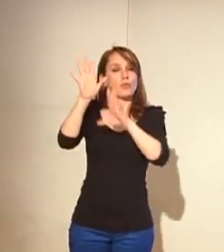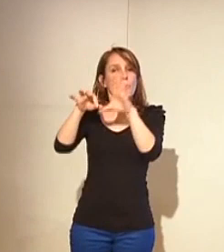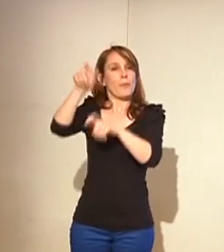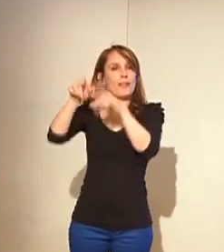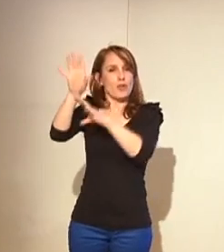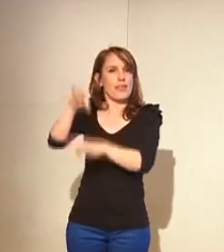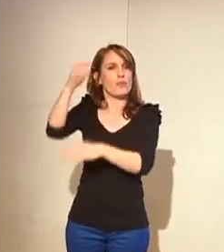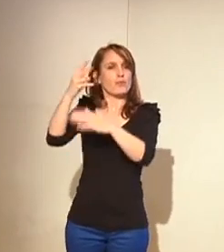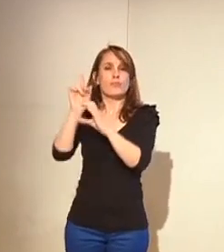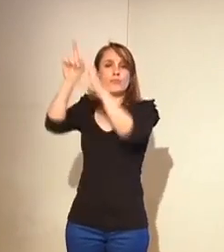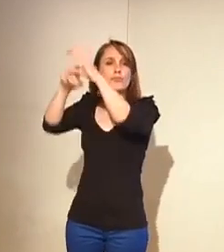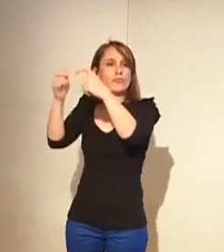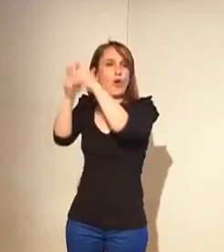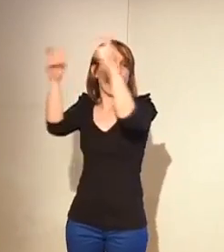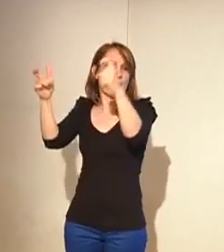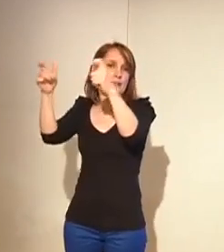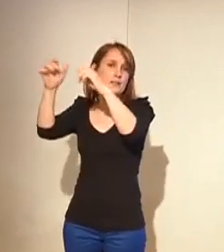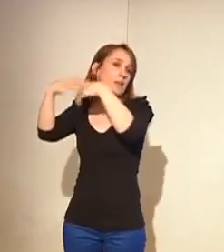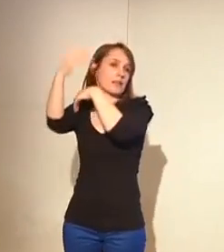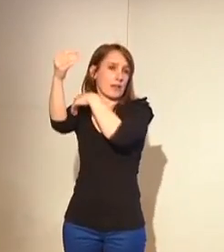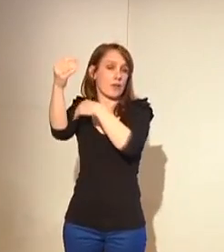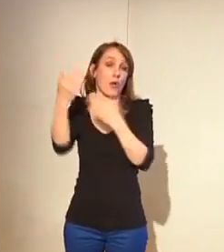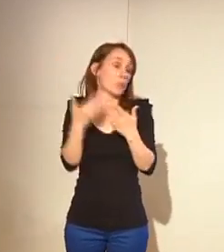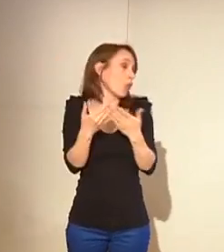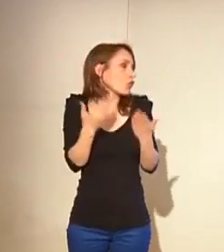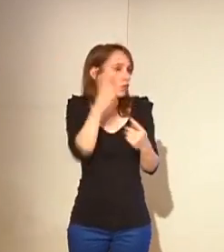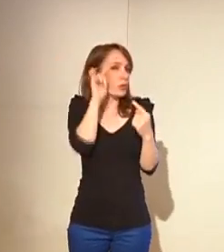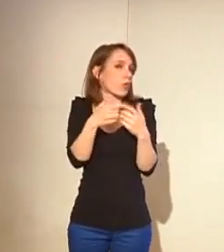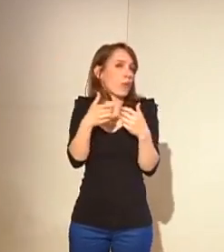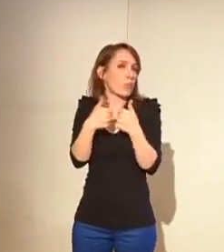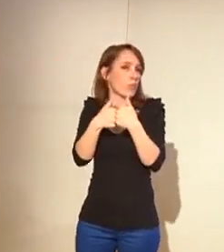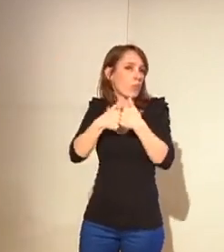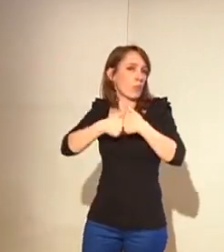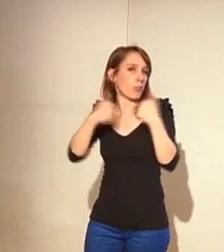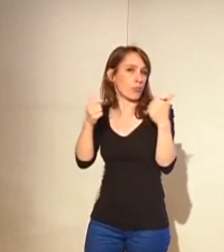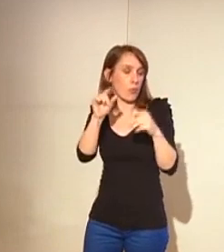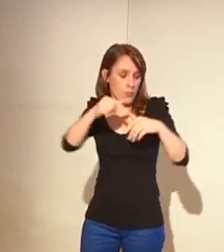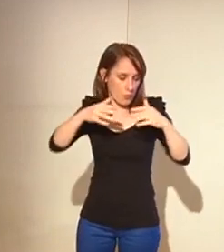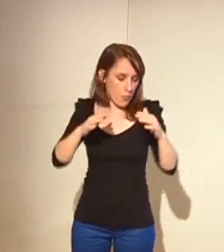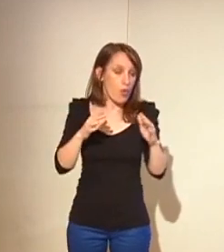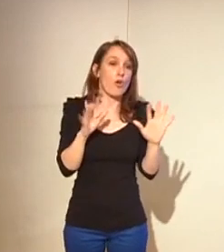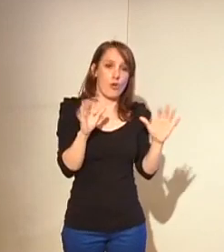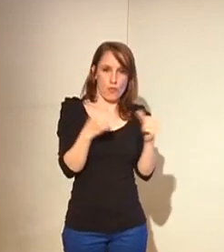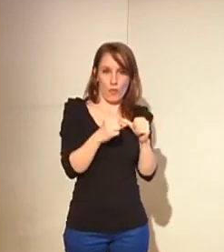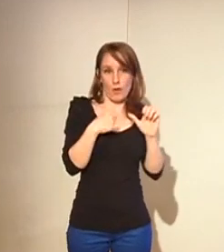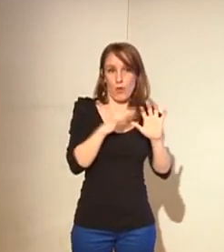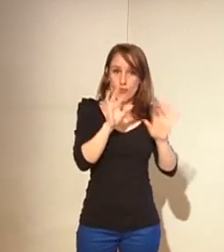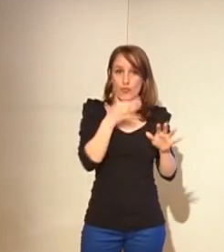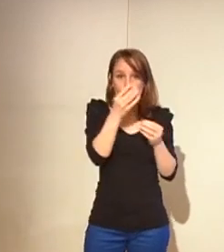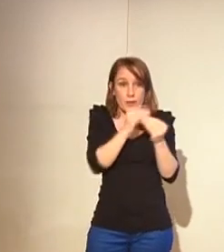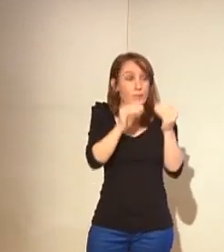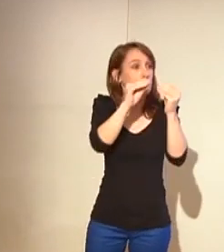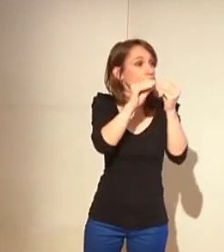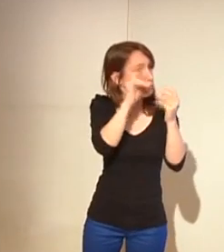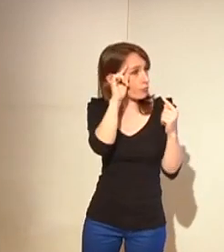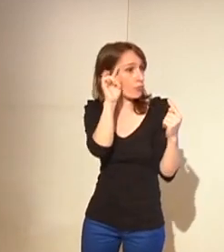cette délibération c'est effectivement l'objet de l'essentiel de ce conseil et donc je voudrais profiter de la parole pour exprimer notre point